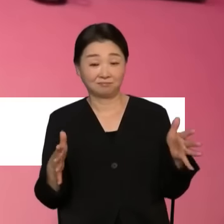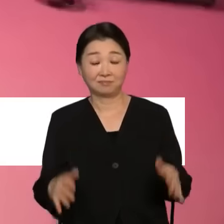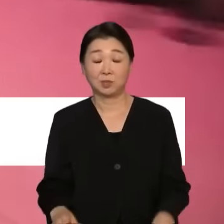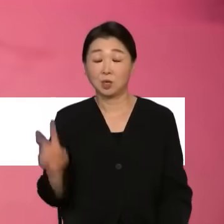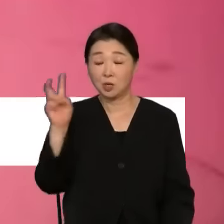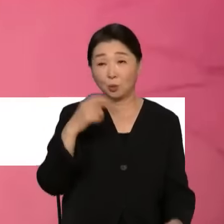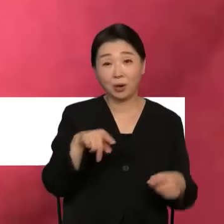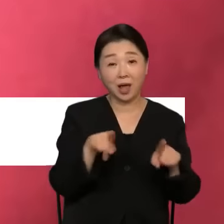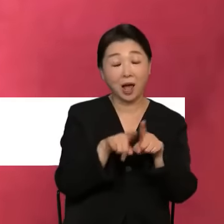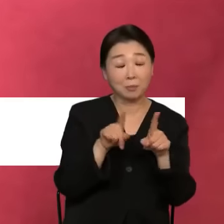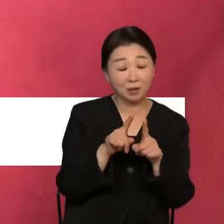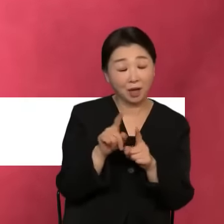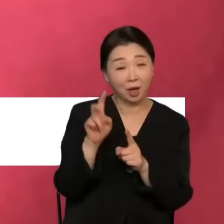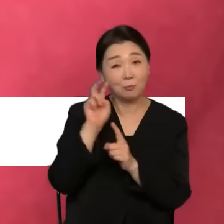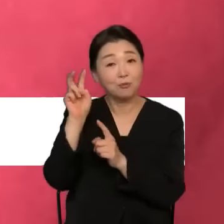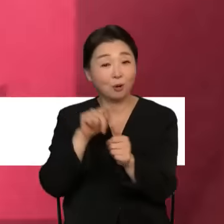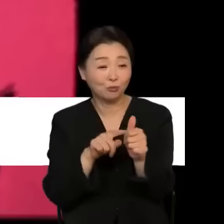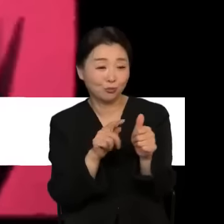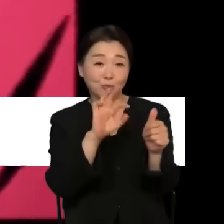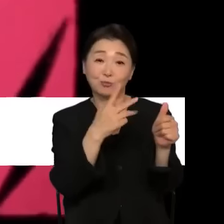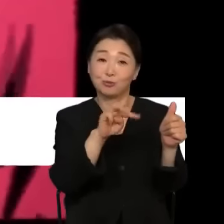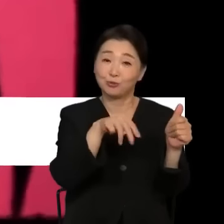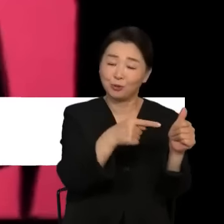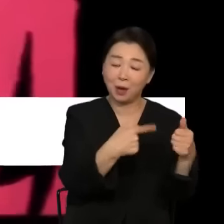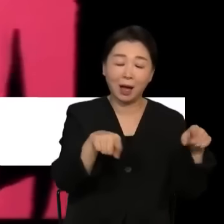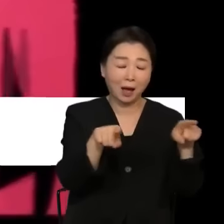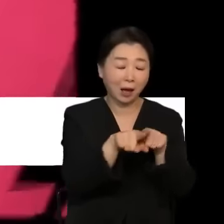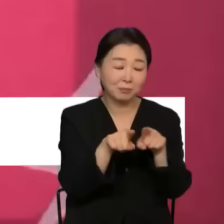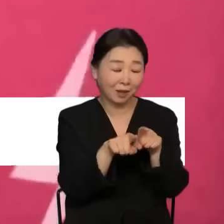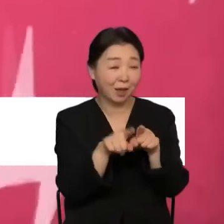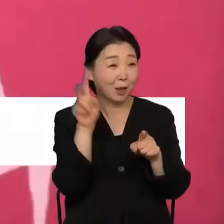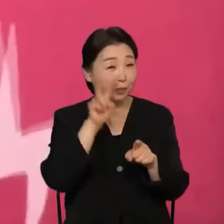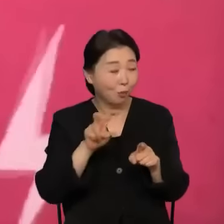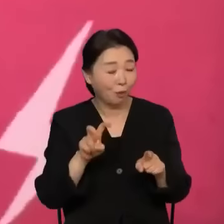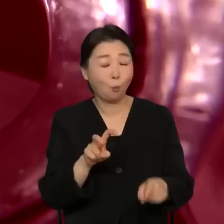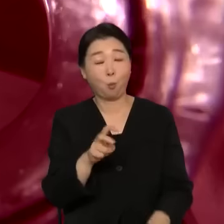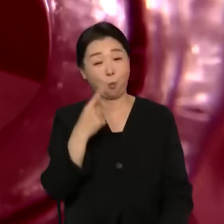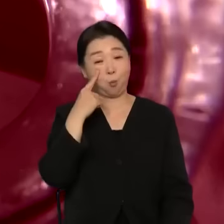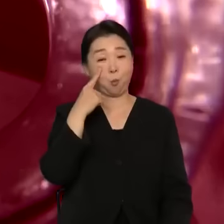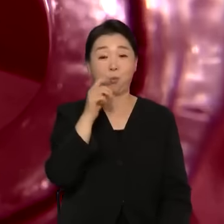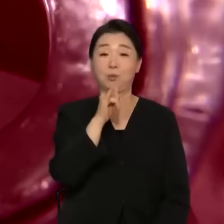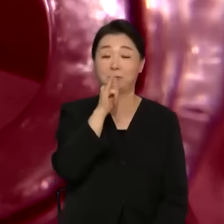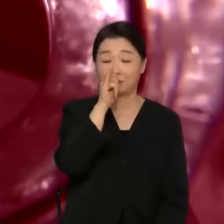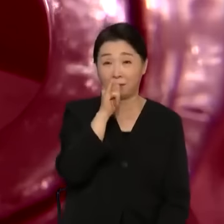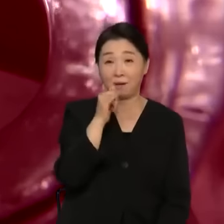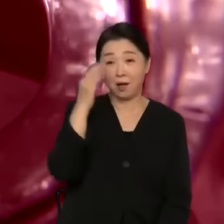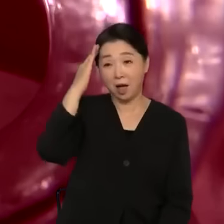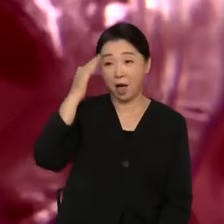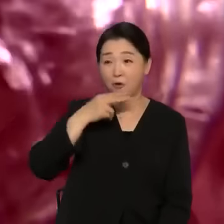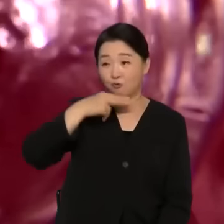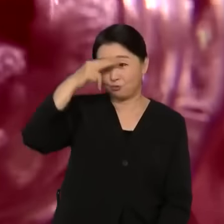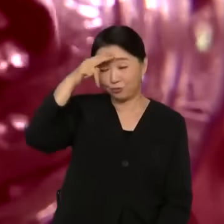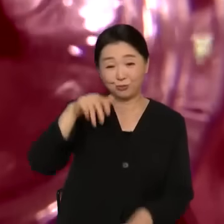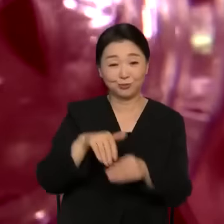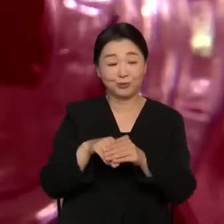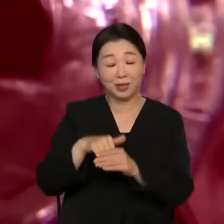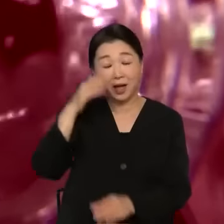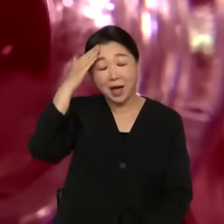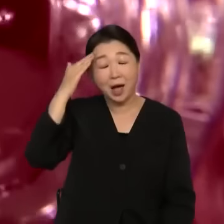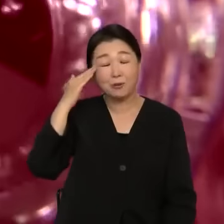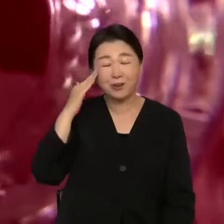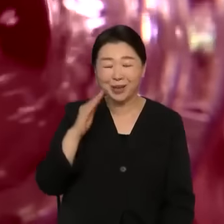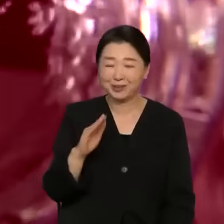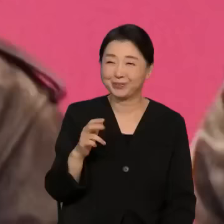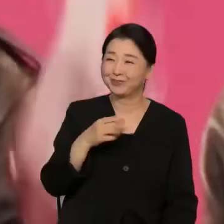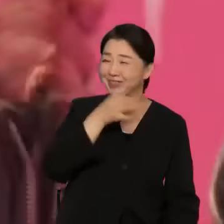노래를 같이 부른 세계적인 팝스타 브루노 마스와의 협업도 눈길을 잡았습니다. 우리의 술자리 문화를 우리말로 발랄하게